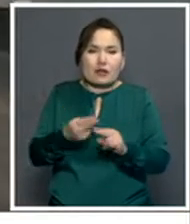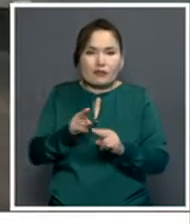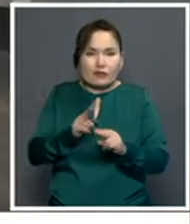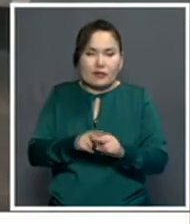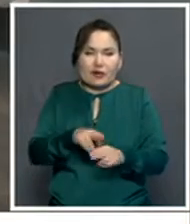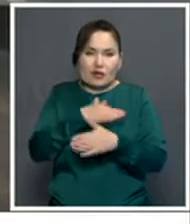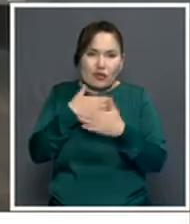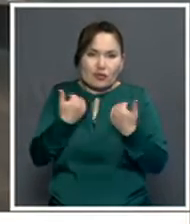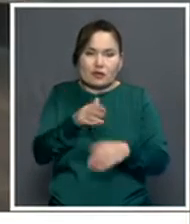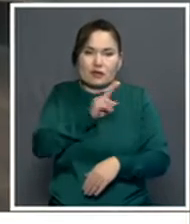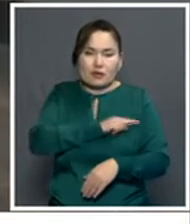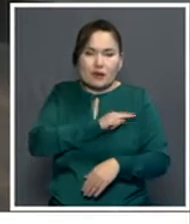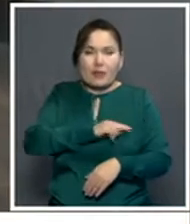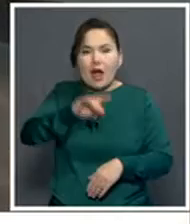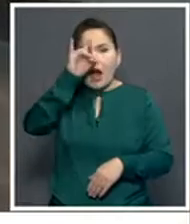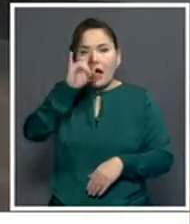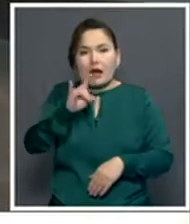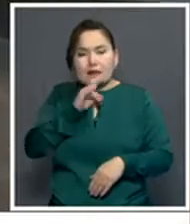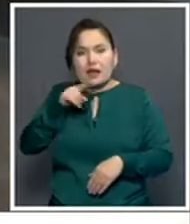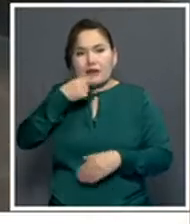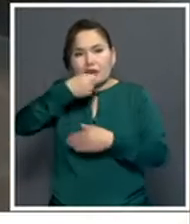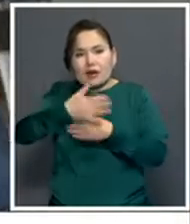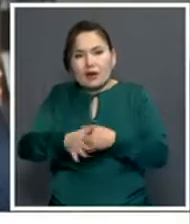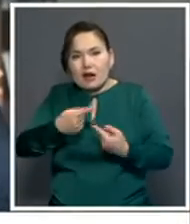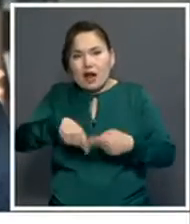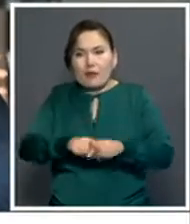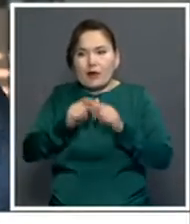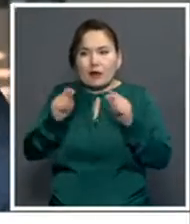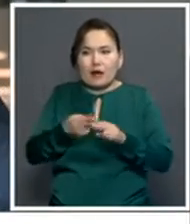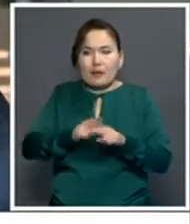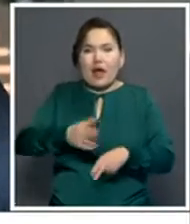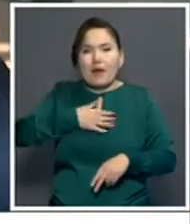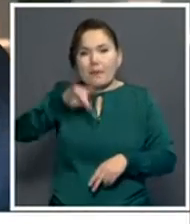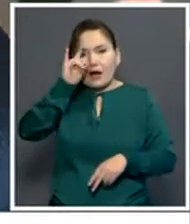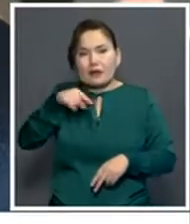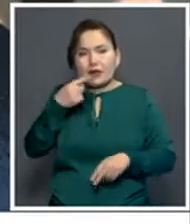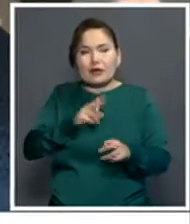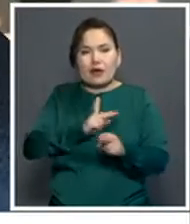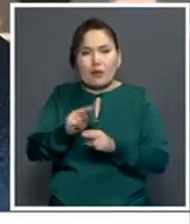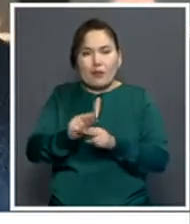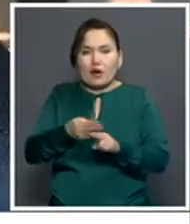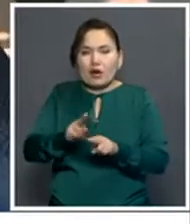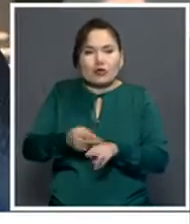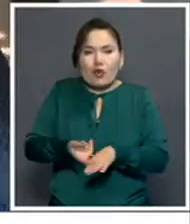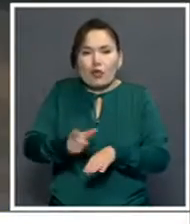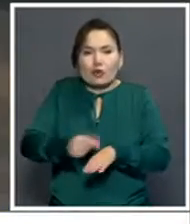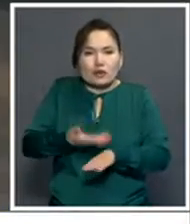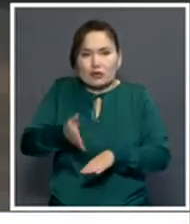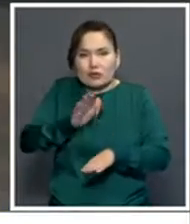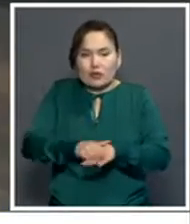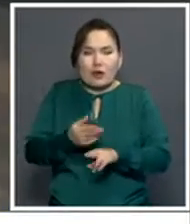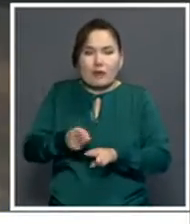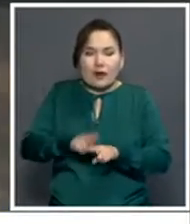уақытта. Елордада жеке тіл үйрету орталығын ашқан Владислав Теннің сөзінше, біздегі қазақ тілін оқыту әдістемелері тым ауыр, сол